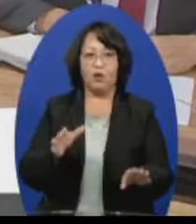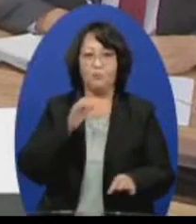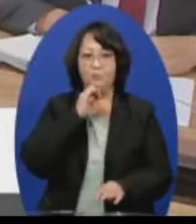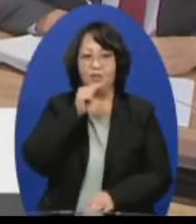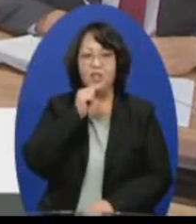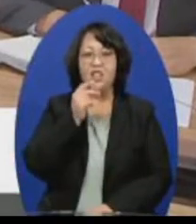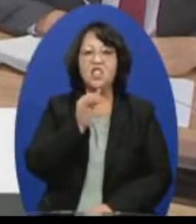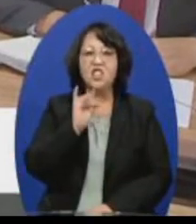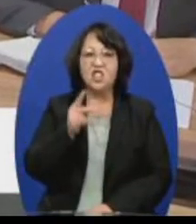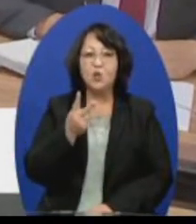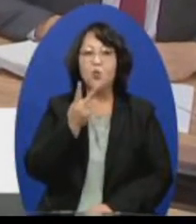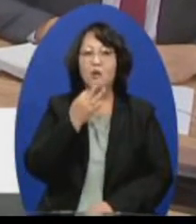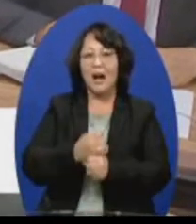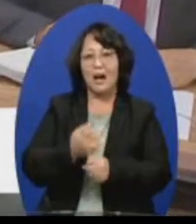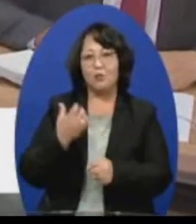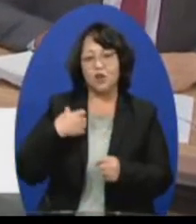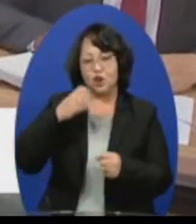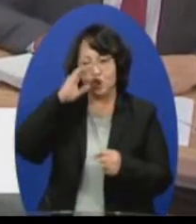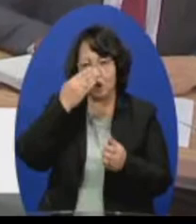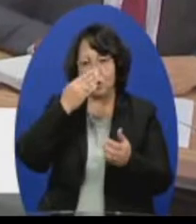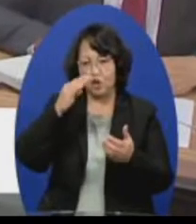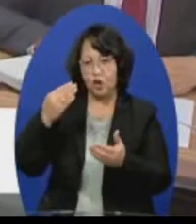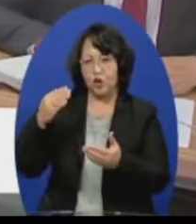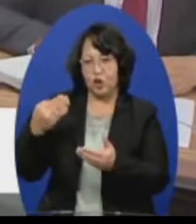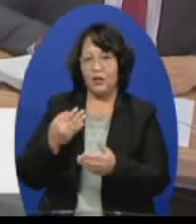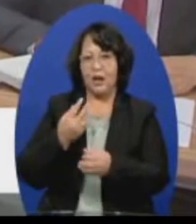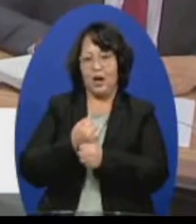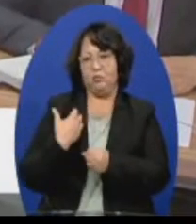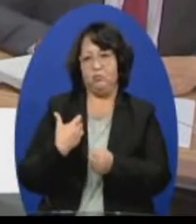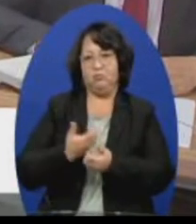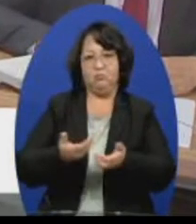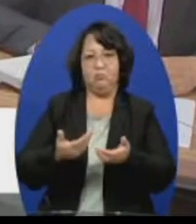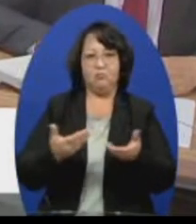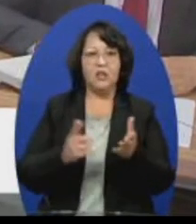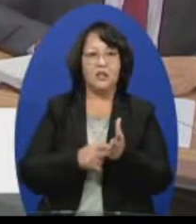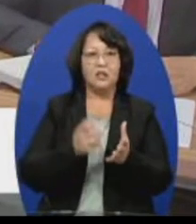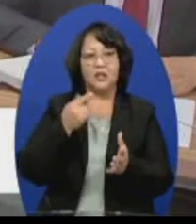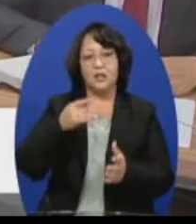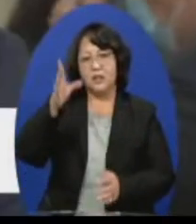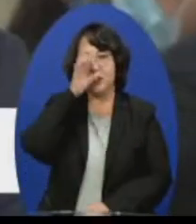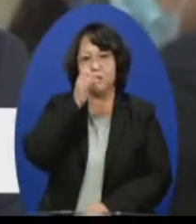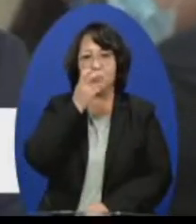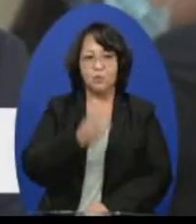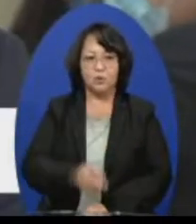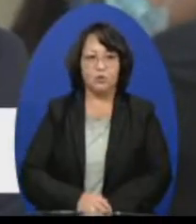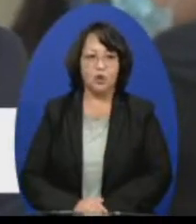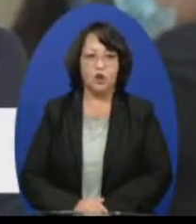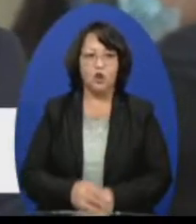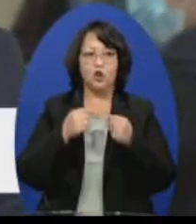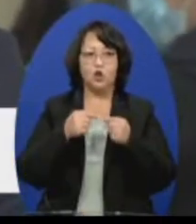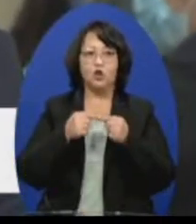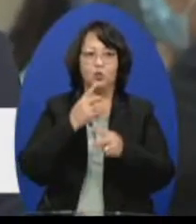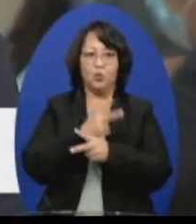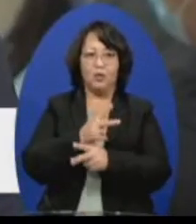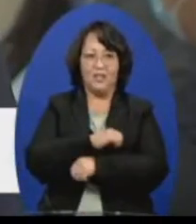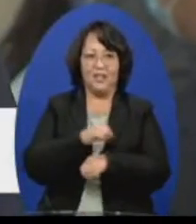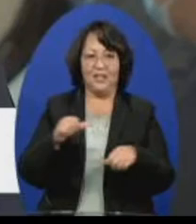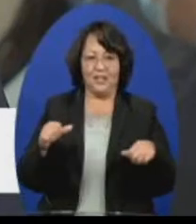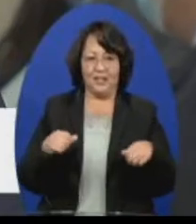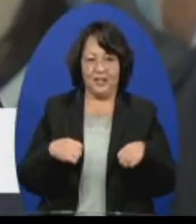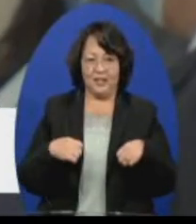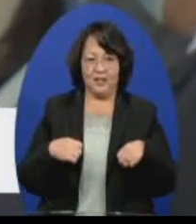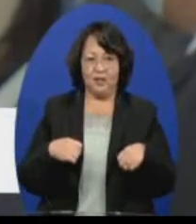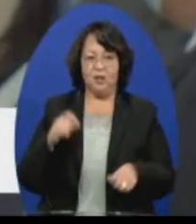болохгүй, чиг үүргийн хүрээ хязгаарыг нь оновчтой тогтоох шаардлагатай гэж Шадар сайд үзэж байна. Чөлөө үлэнд бол иргэдэг очоод